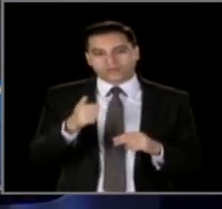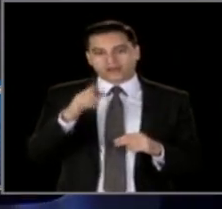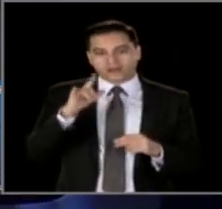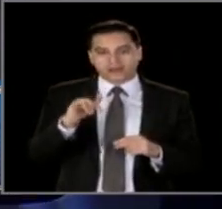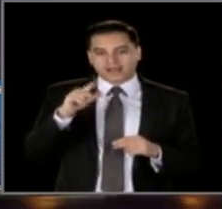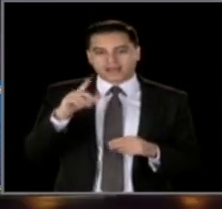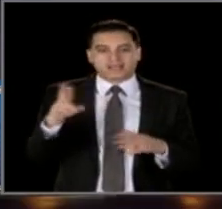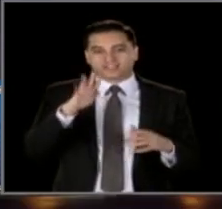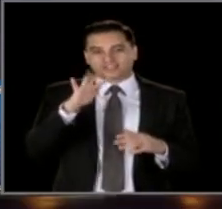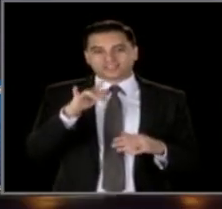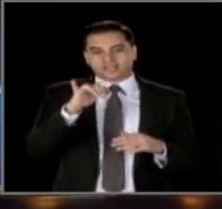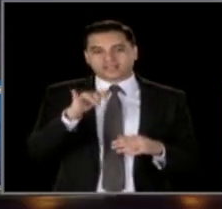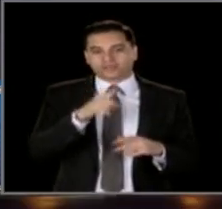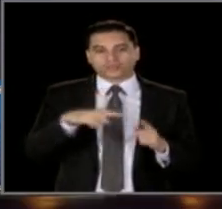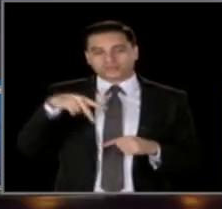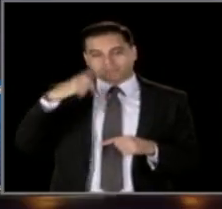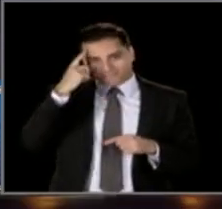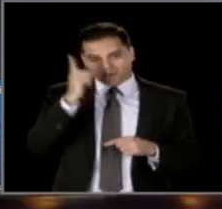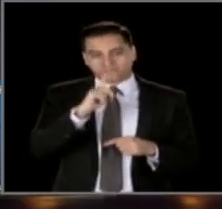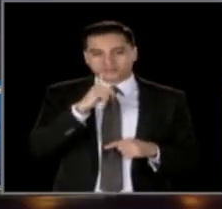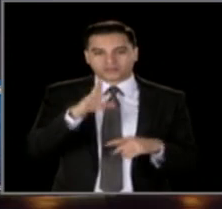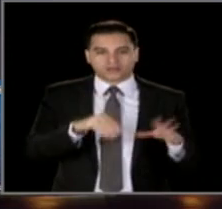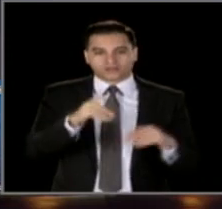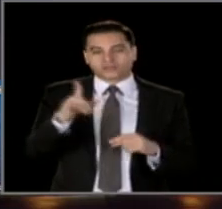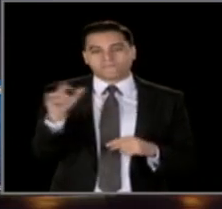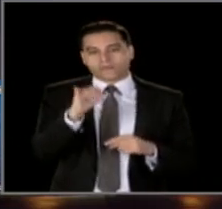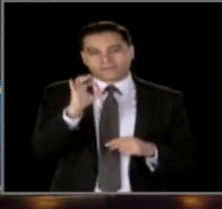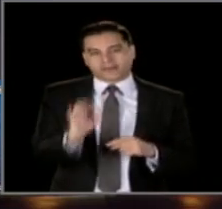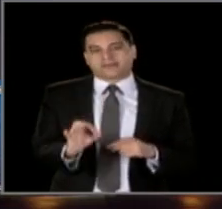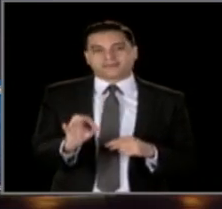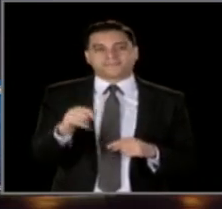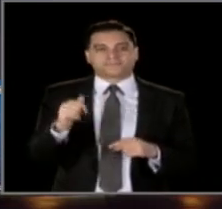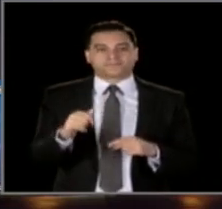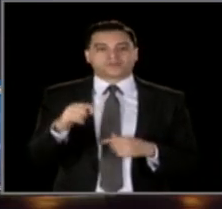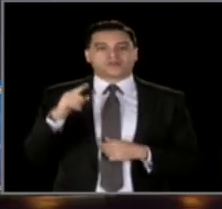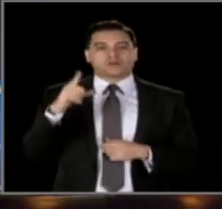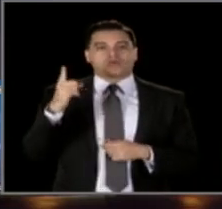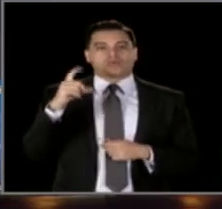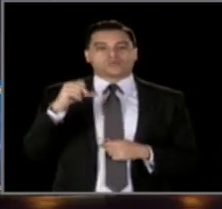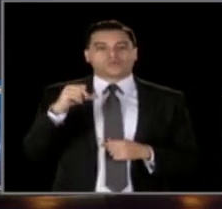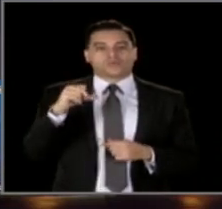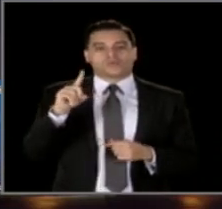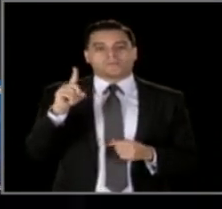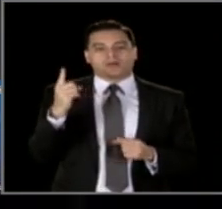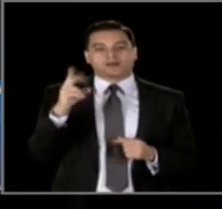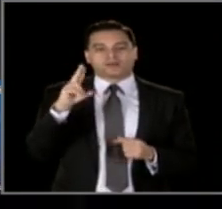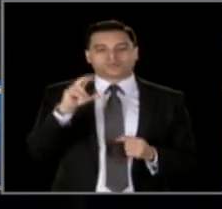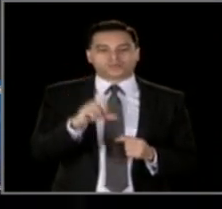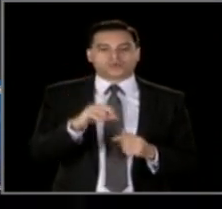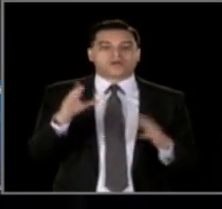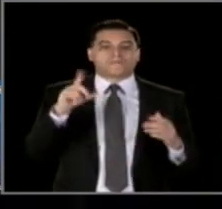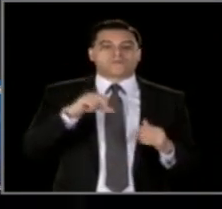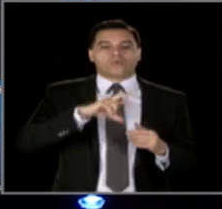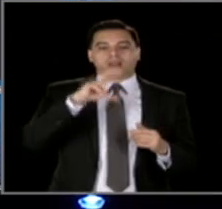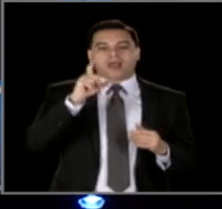مش موجودة عندكم أنتوا الثمانية، ولكن هي رواية مهمة لروبرتو بولانيو. سؤال